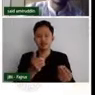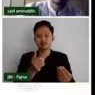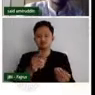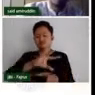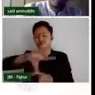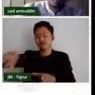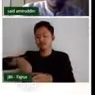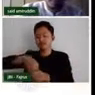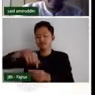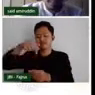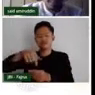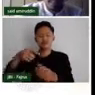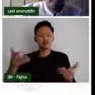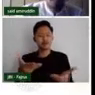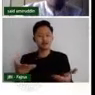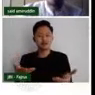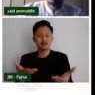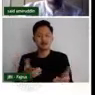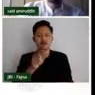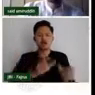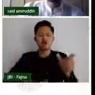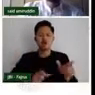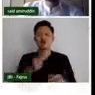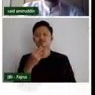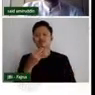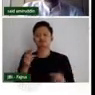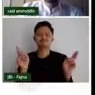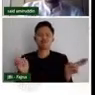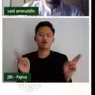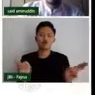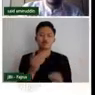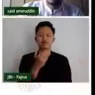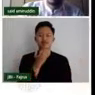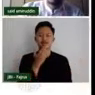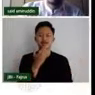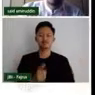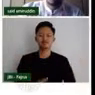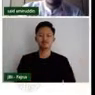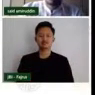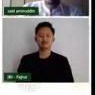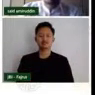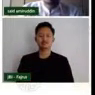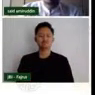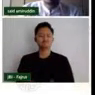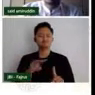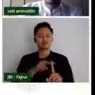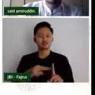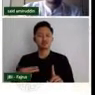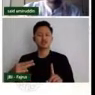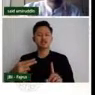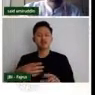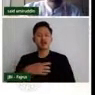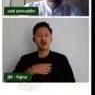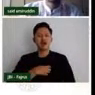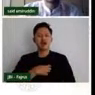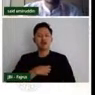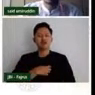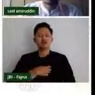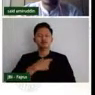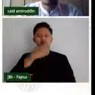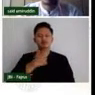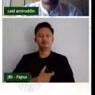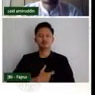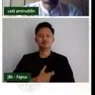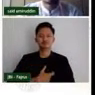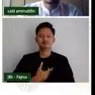orang-orang yang normal seperti biasanya. Kemudian juga pandangan daripada hak asasi manusia yang menyatakan bahwa manusia itu mempunyai